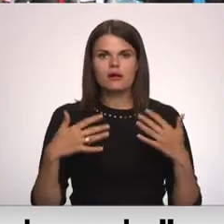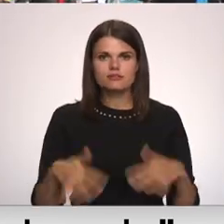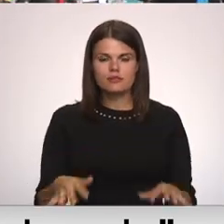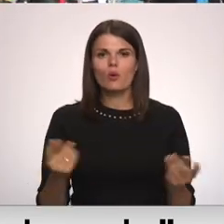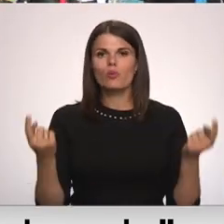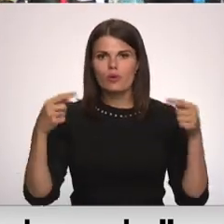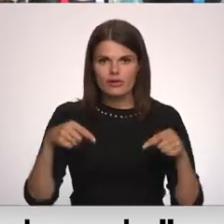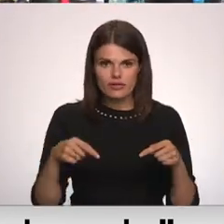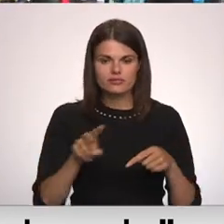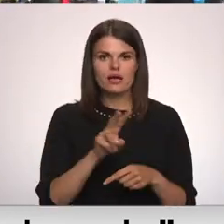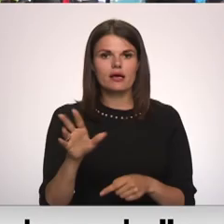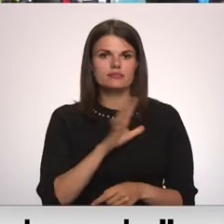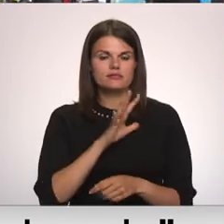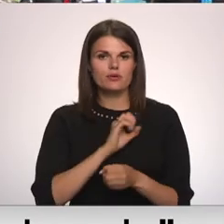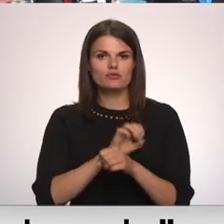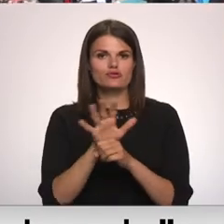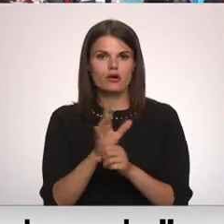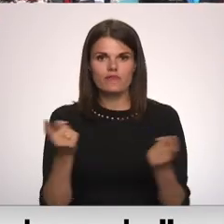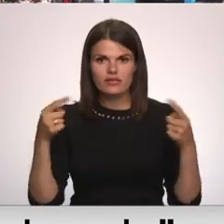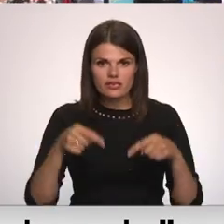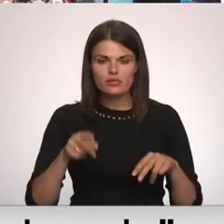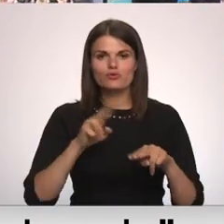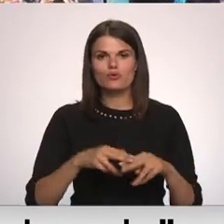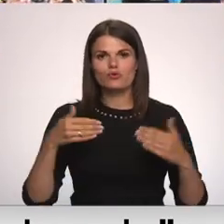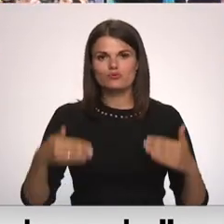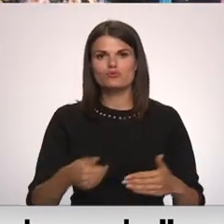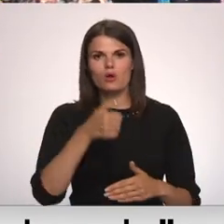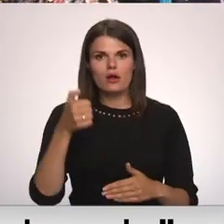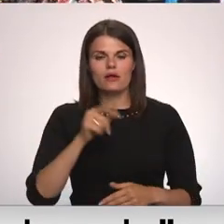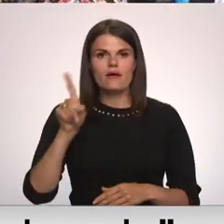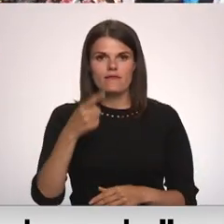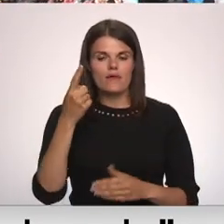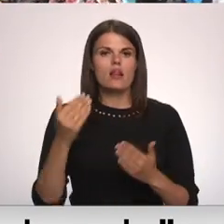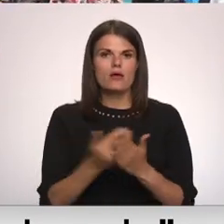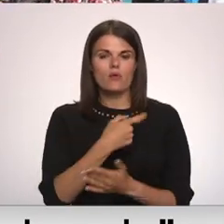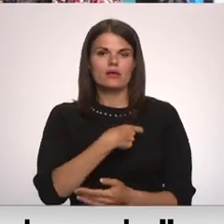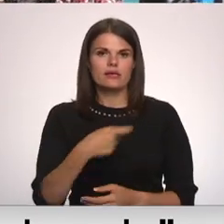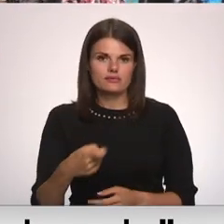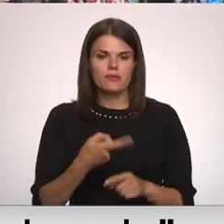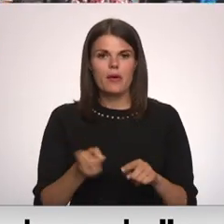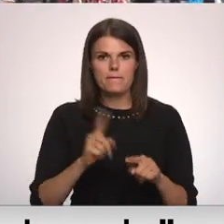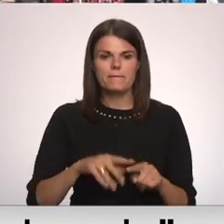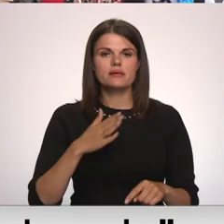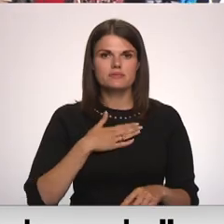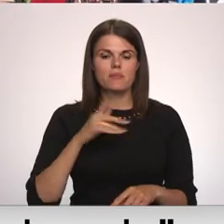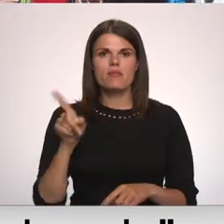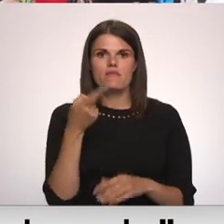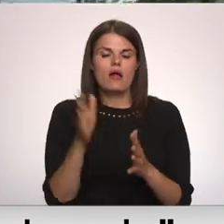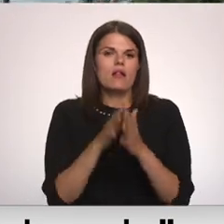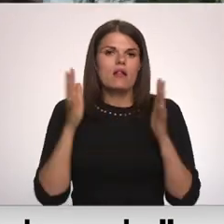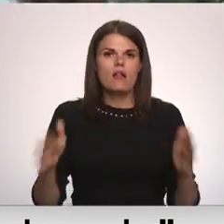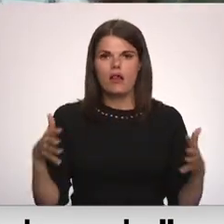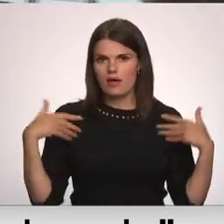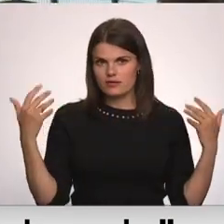krīzē, kas bija Covid krīze, jau, un šogad, kā mēs zinām, mums ir vēl jauni izaicinājumi, tādēļ man ir vēl jo lielāks